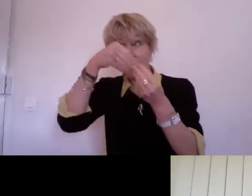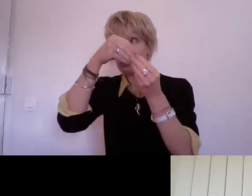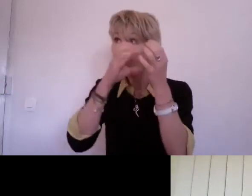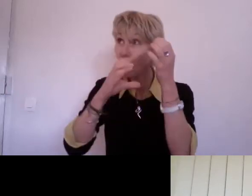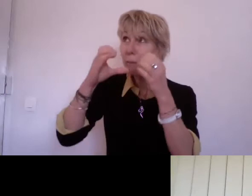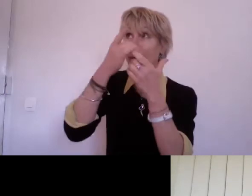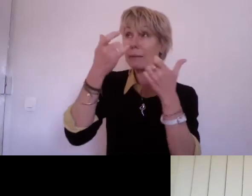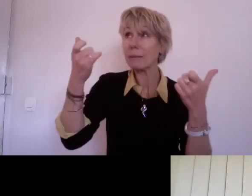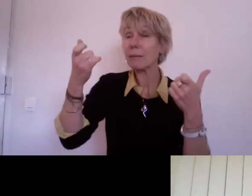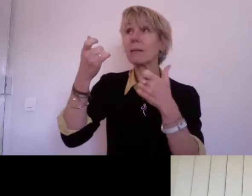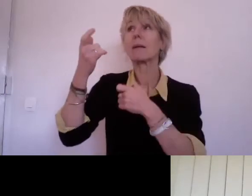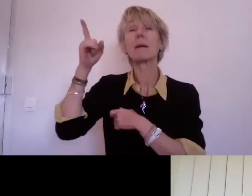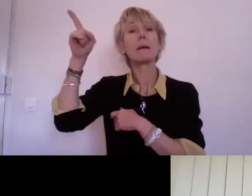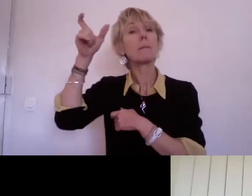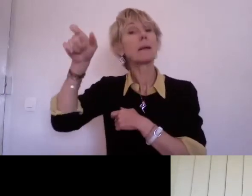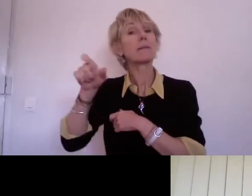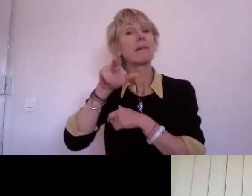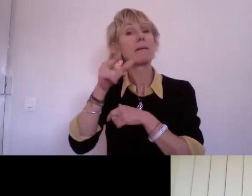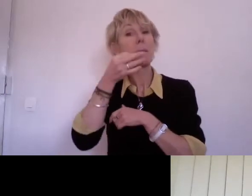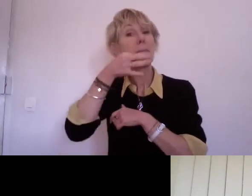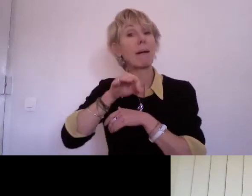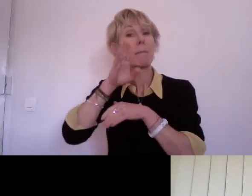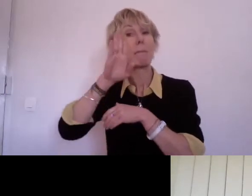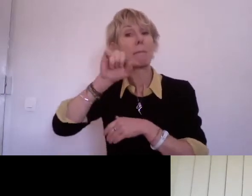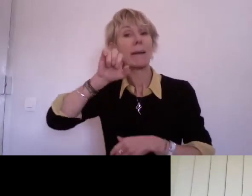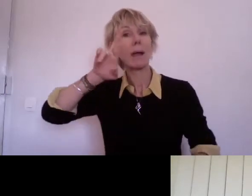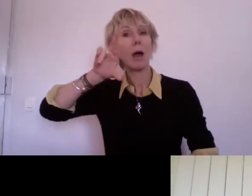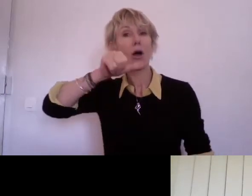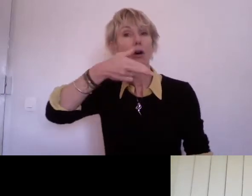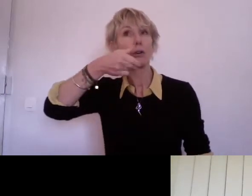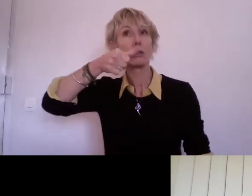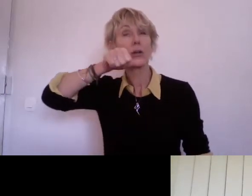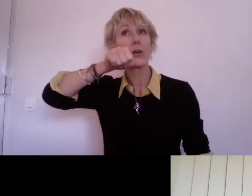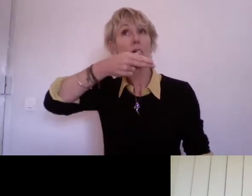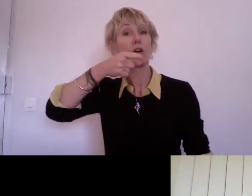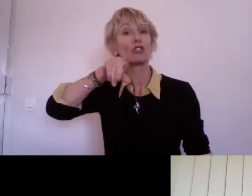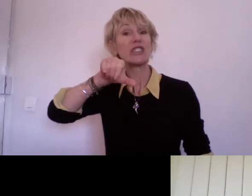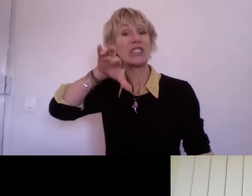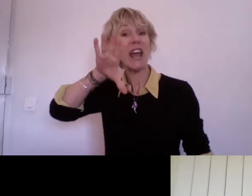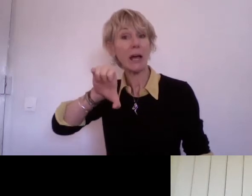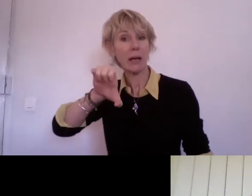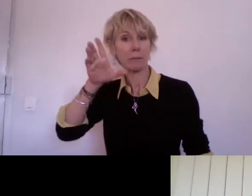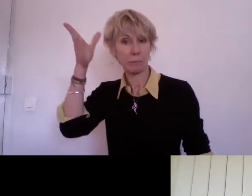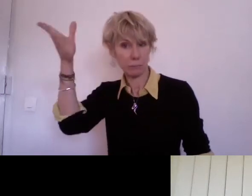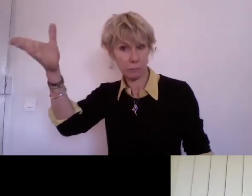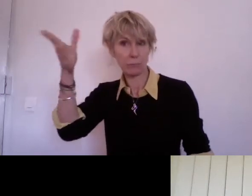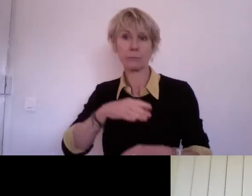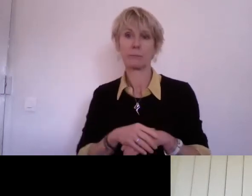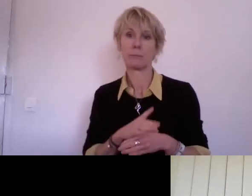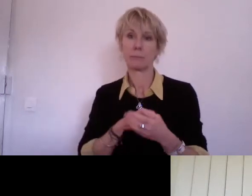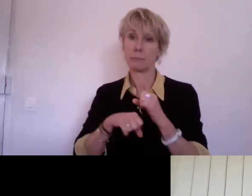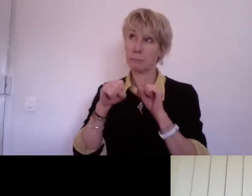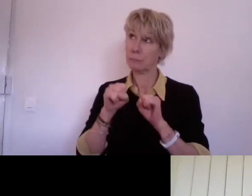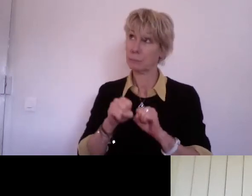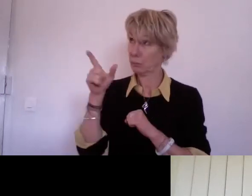ça existait déjà avant, mais vous avez développé cette offre à la faveur entre guillemets de cette distanciation